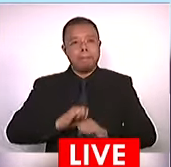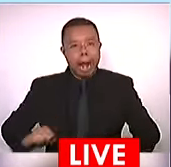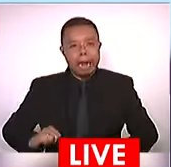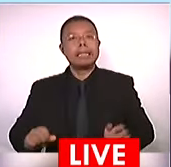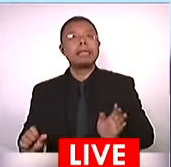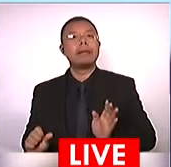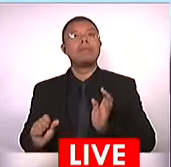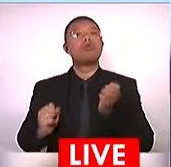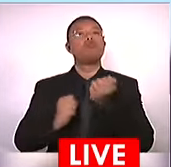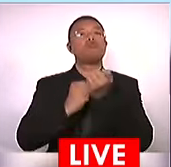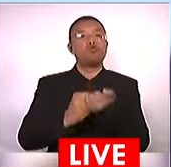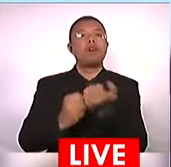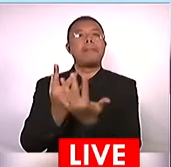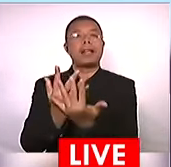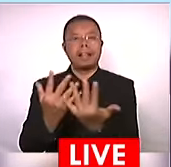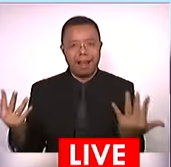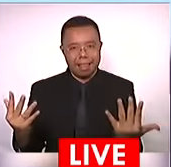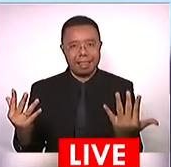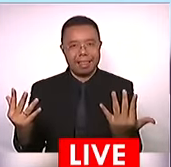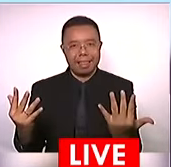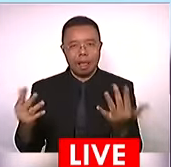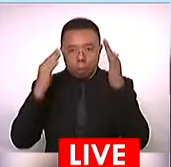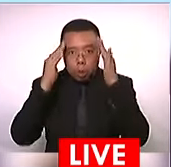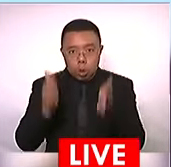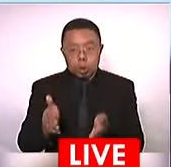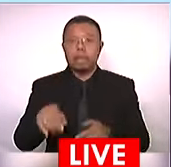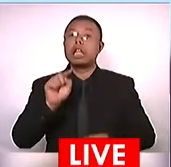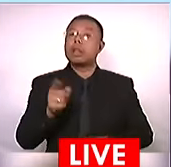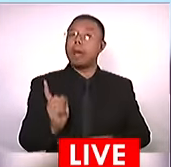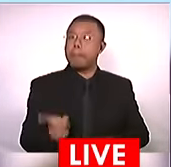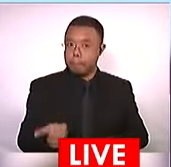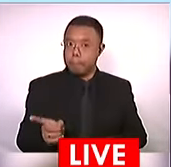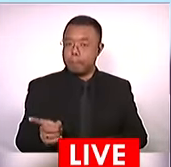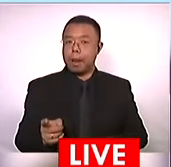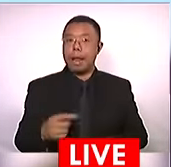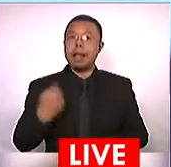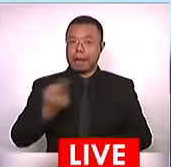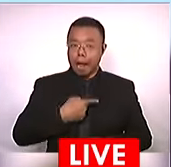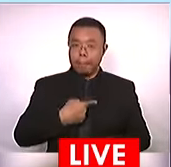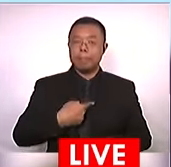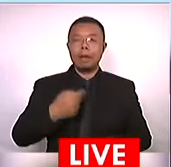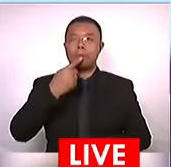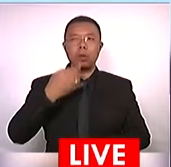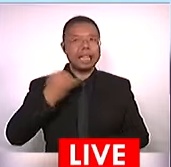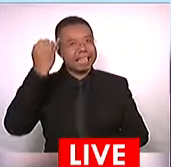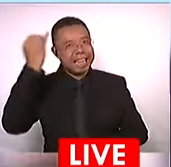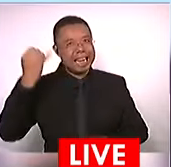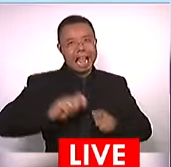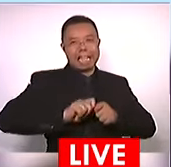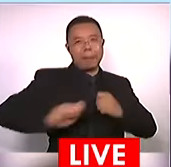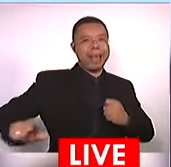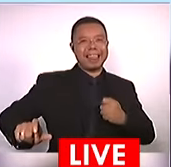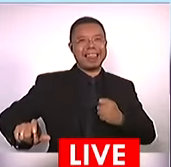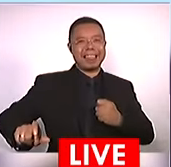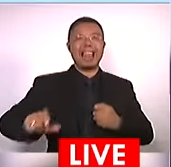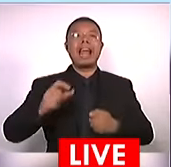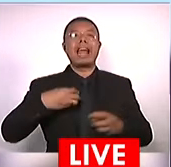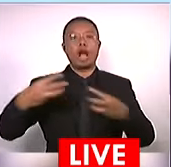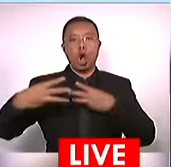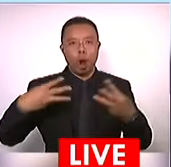berpihak kepada rakyat Itulah kenapa kami menggagas lepet